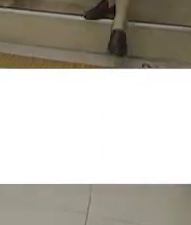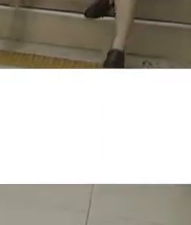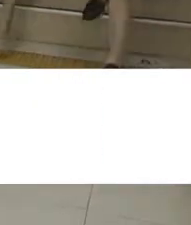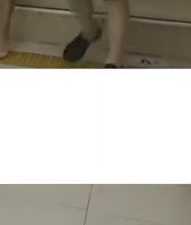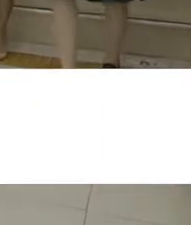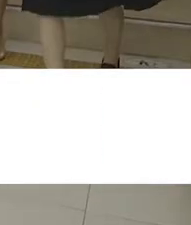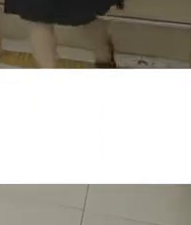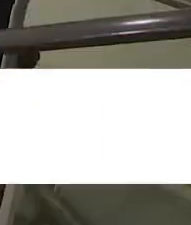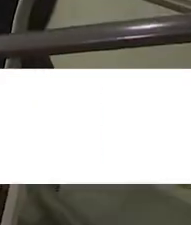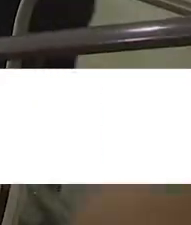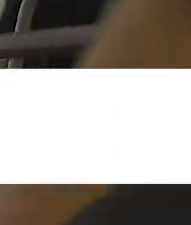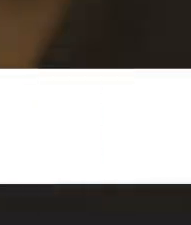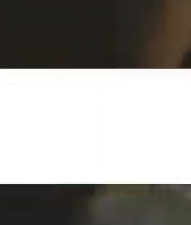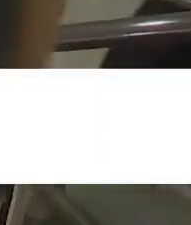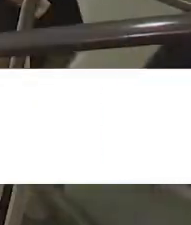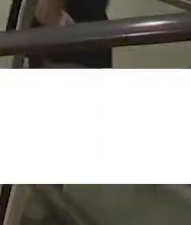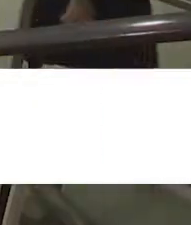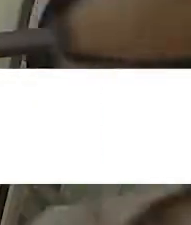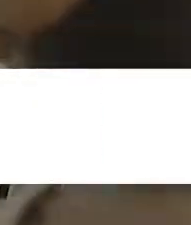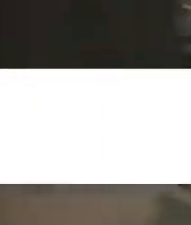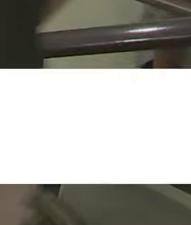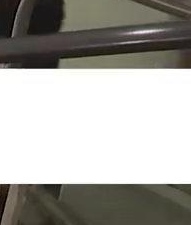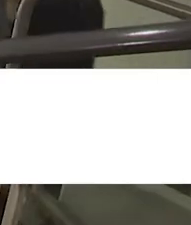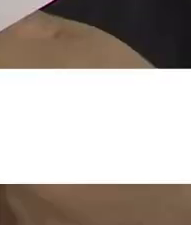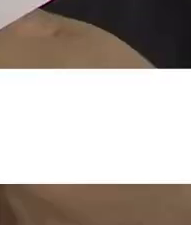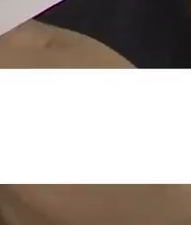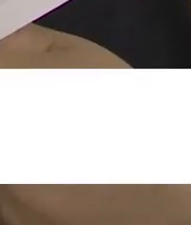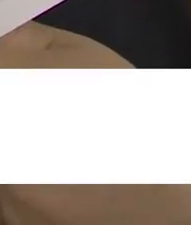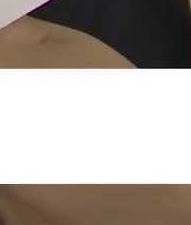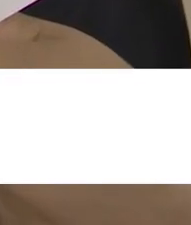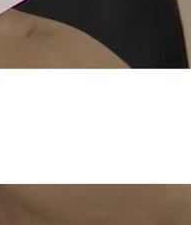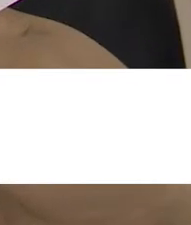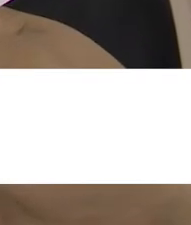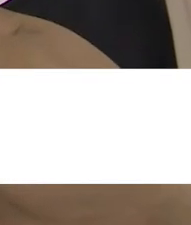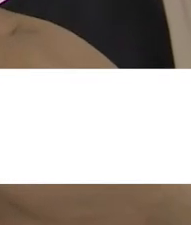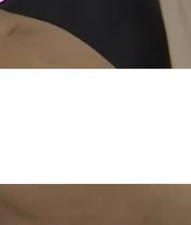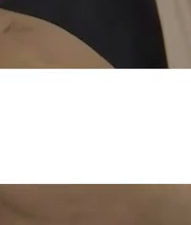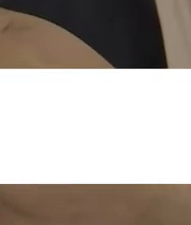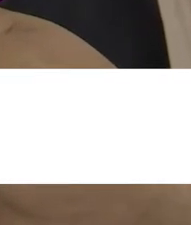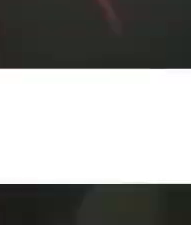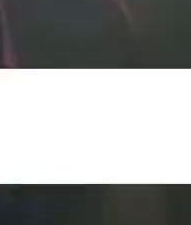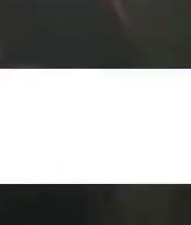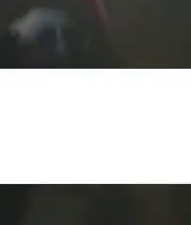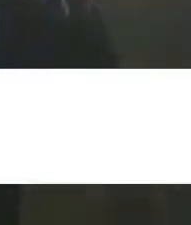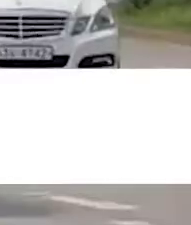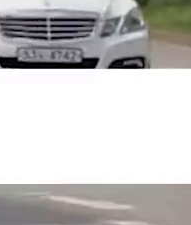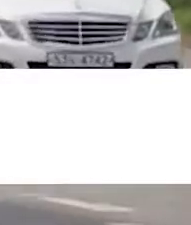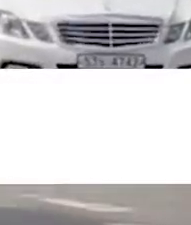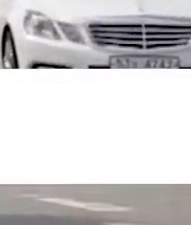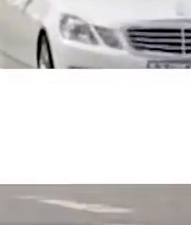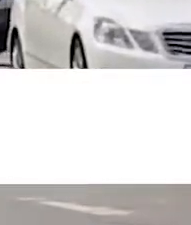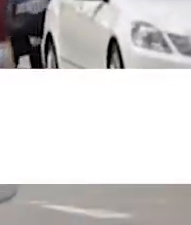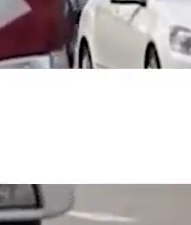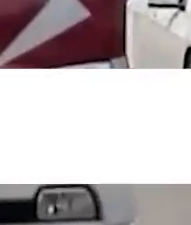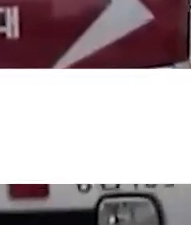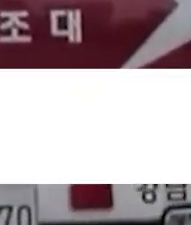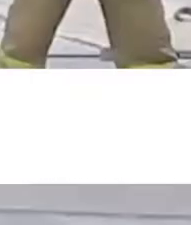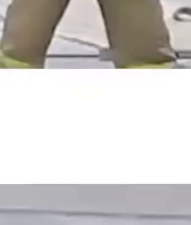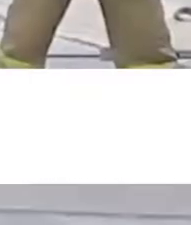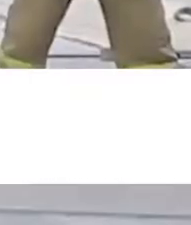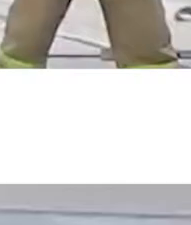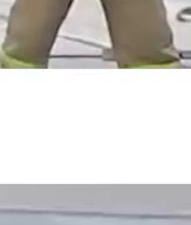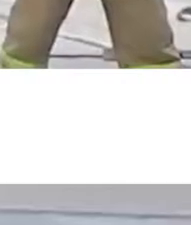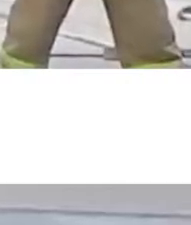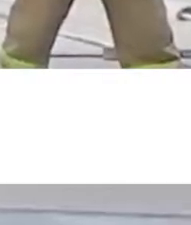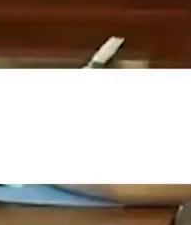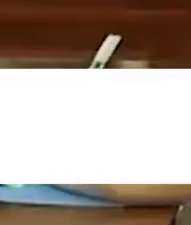강서구가 지난 8월 22일 강서구청 스마트 종합상황실에서 을지연습훈련 최초 보고회를 시작으로 25일까지 3박